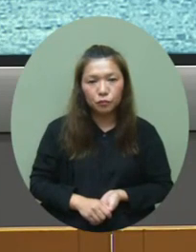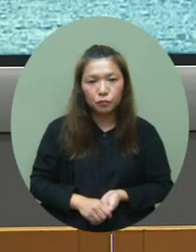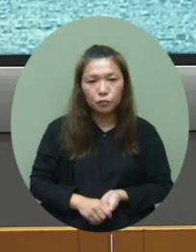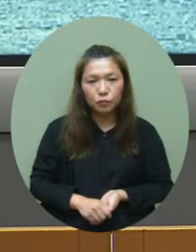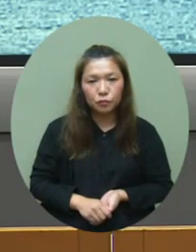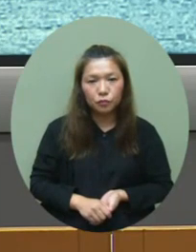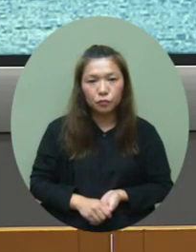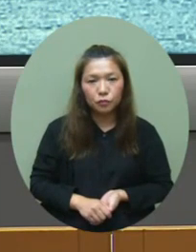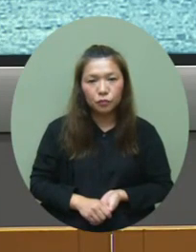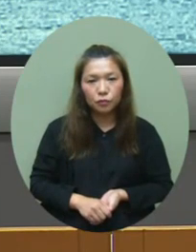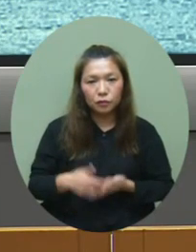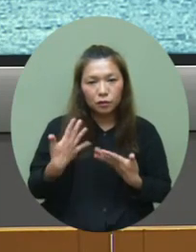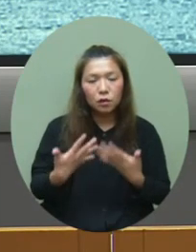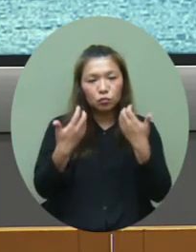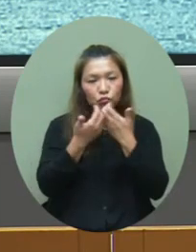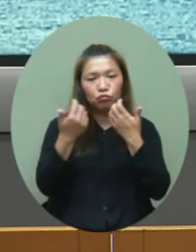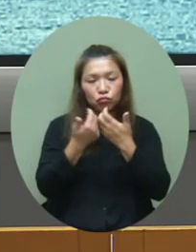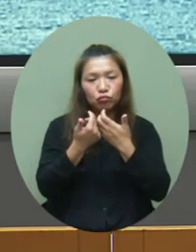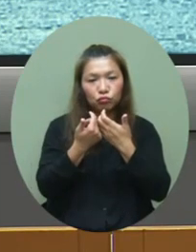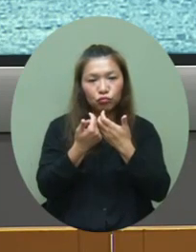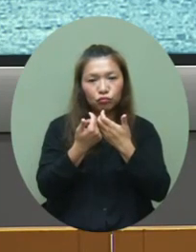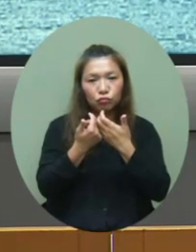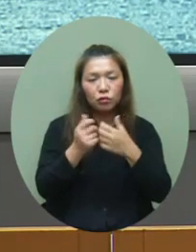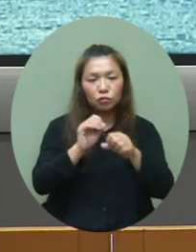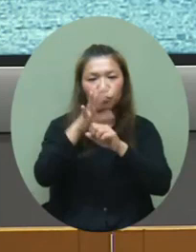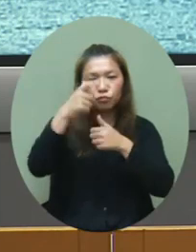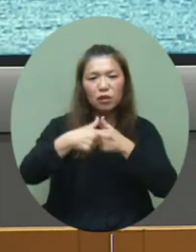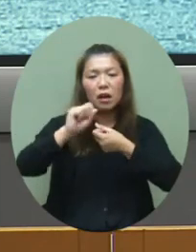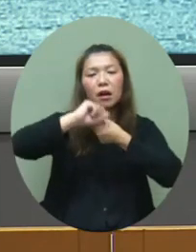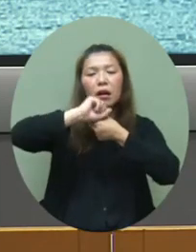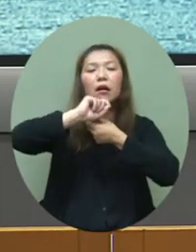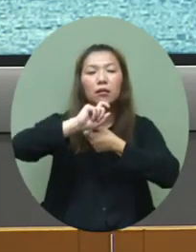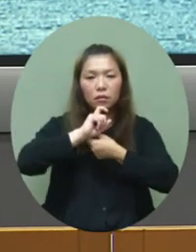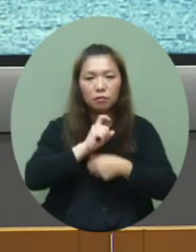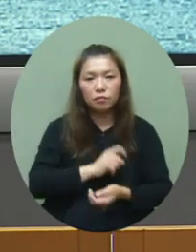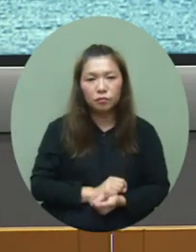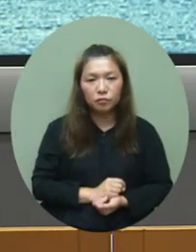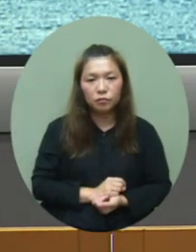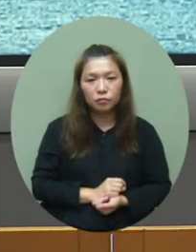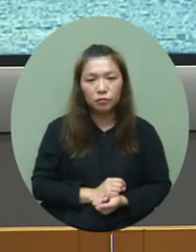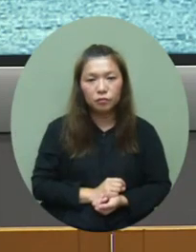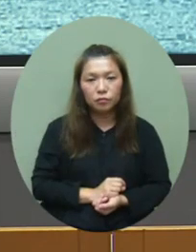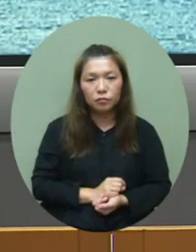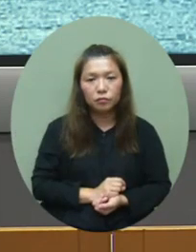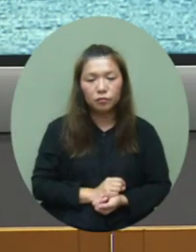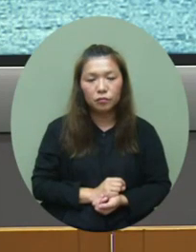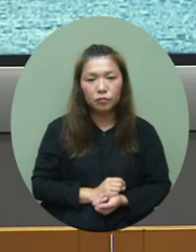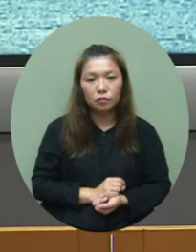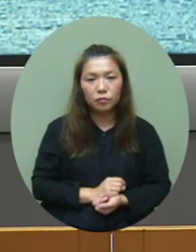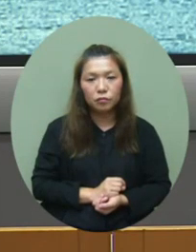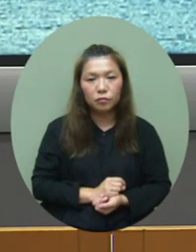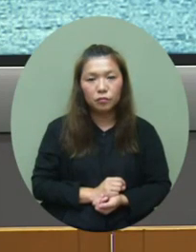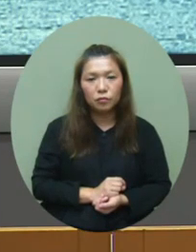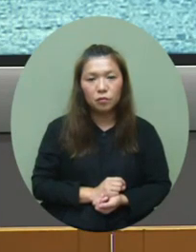個、現在的 數字都是、即確診數字都是向上升的、只不過就可能不是說好